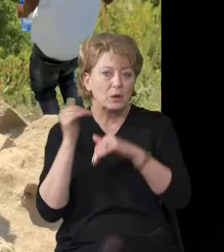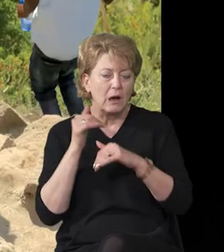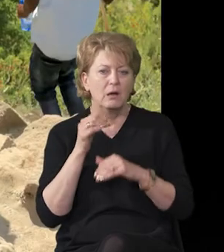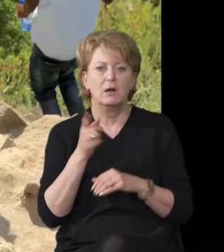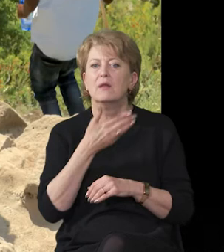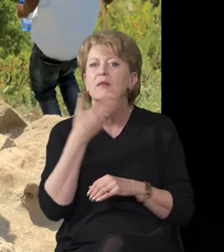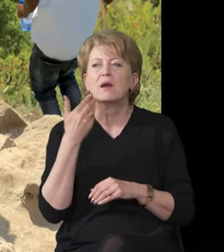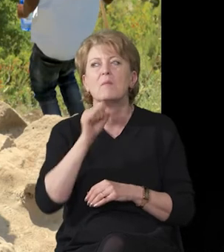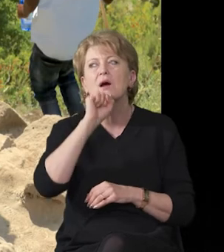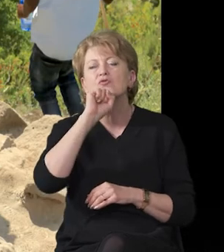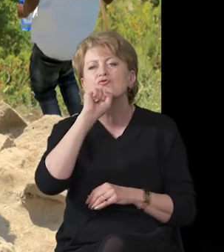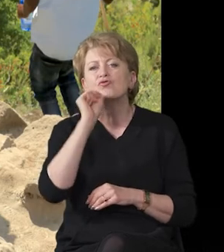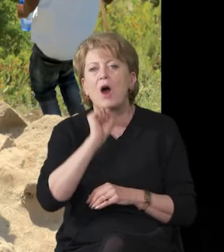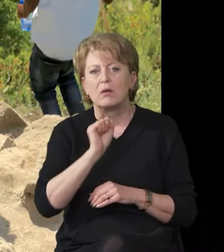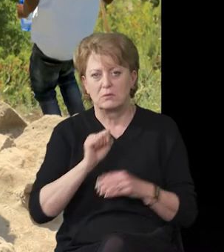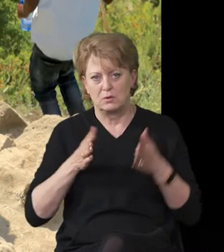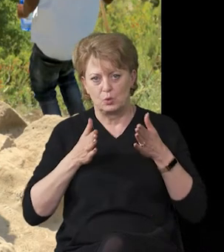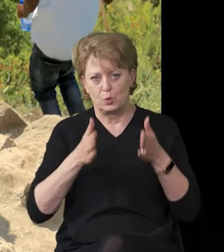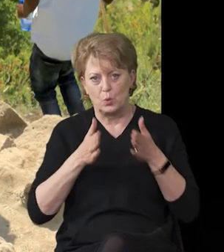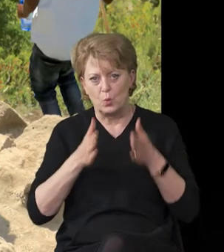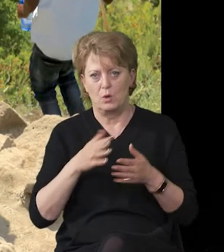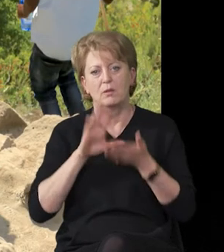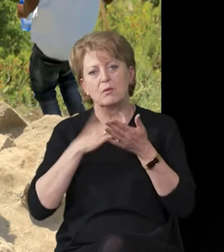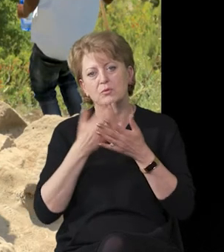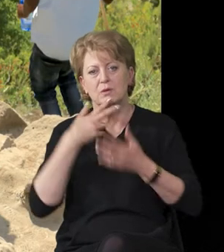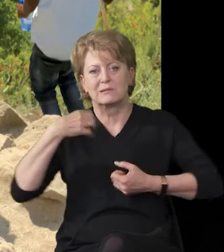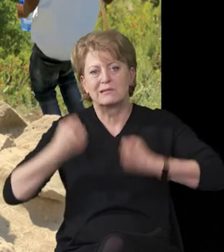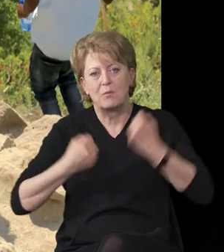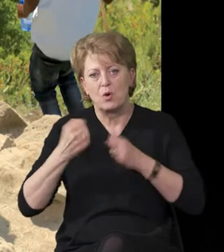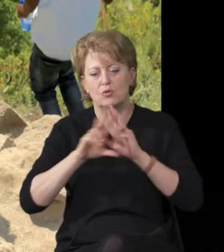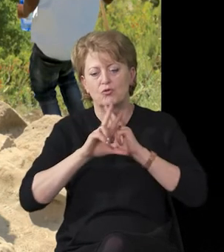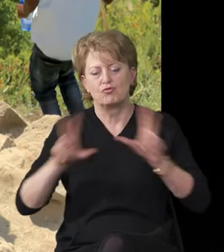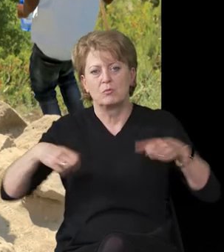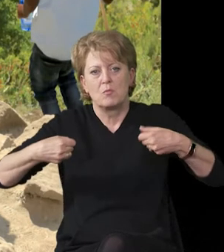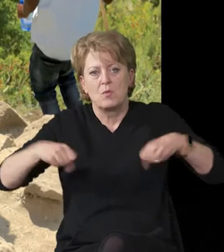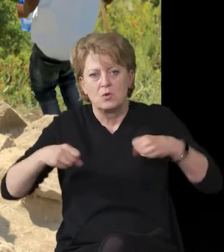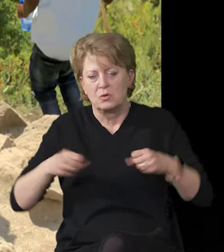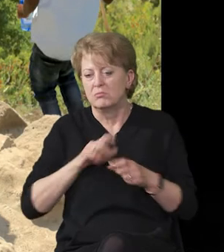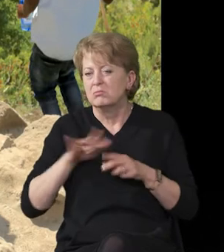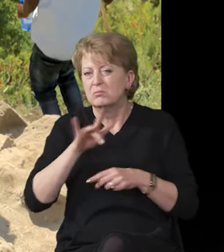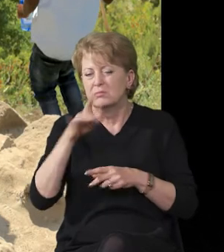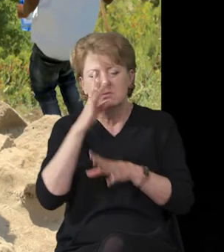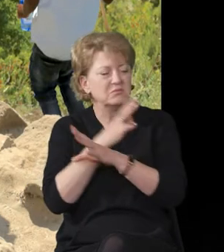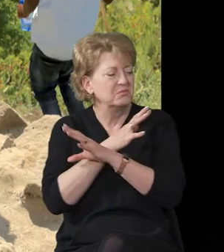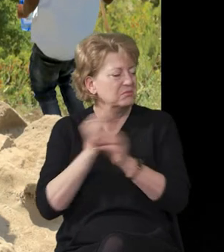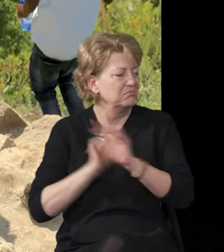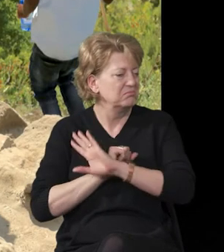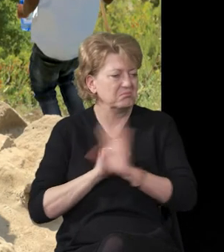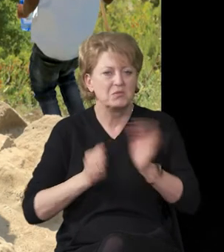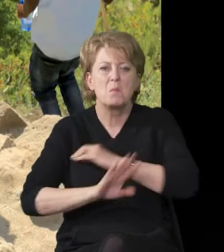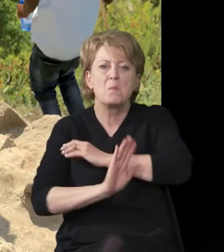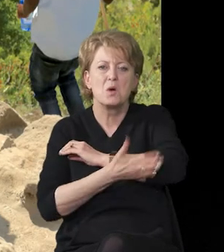które można pokonać czy samochodem, czy nawet motocyklem. Podstawowym środkiem komunikacji są własne nogi, a towary